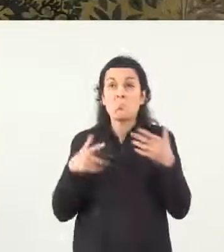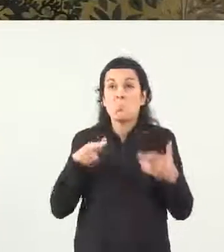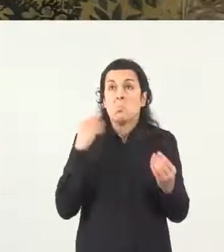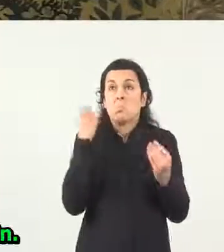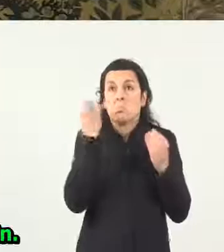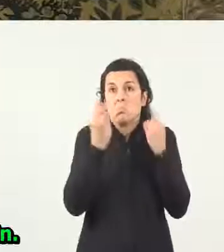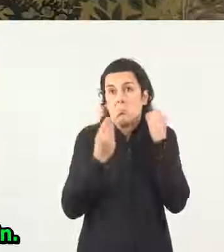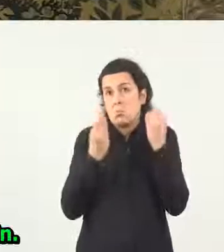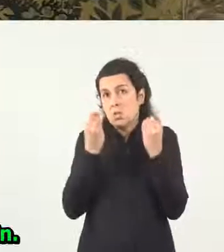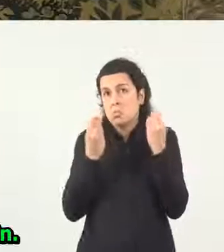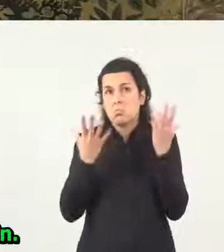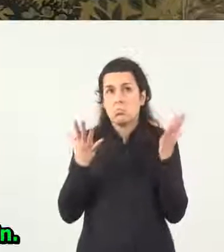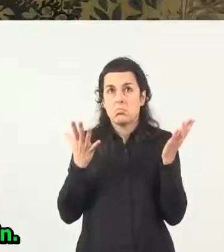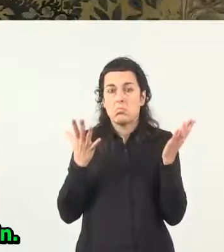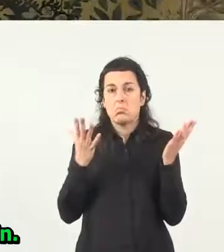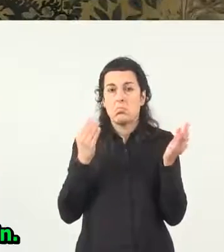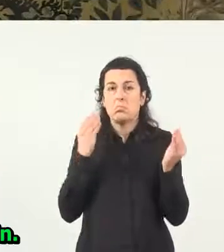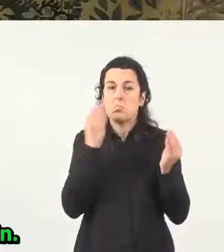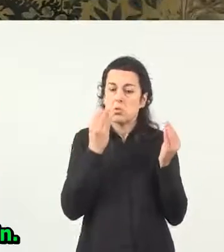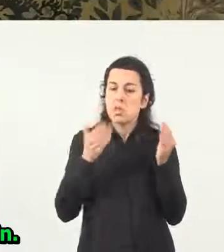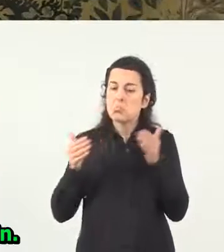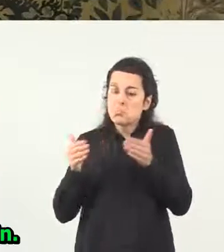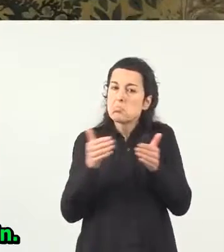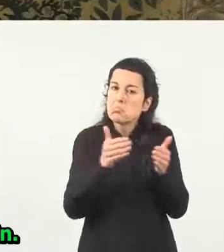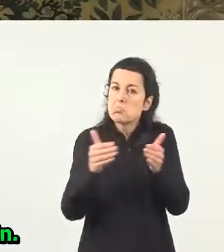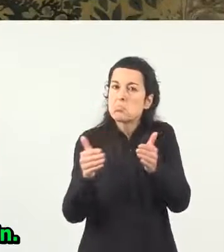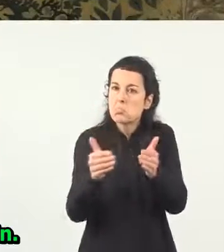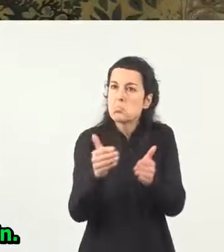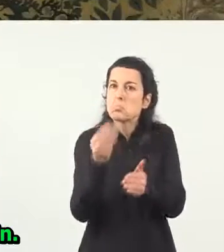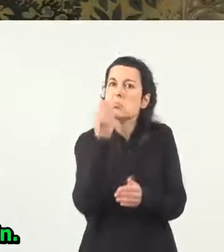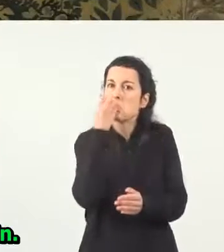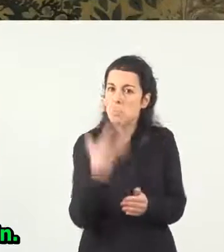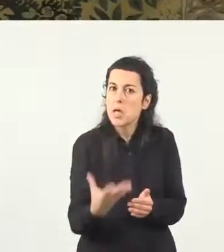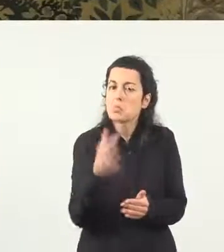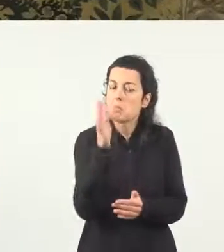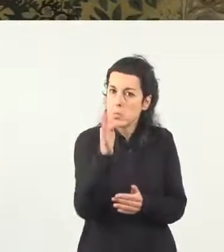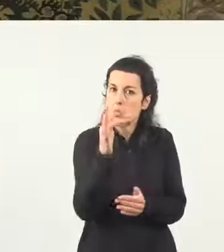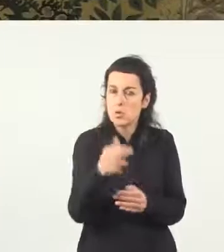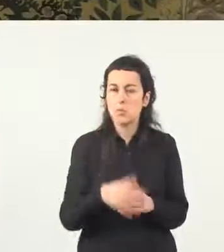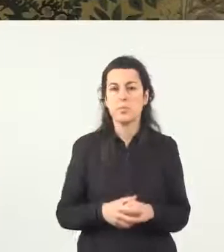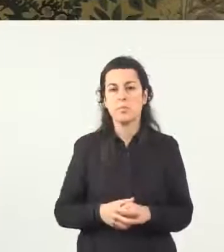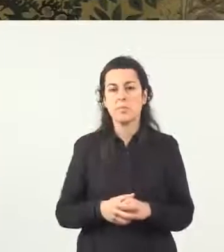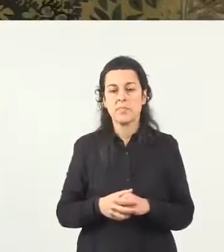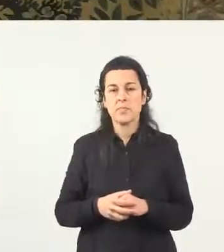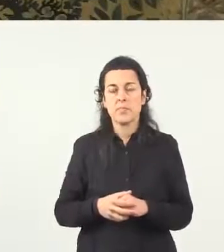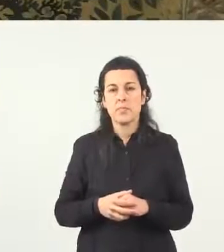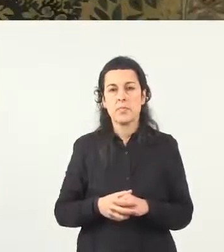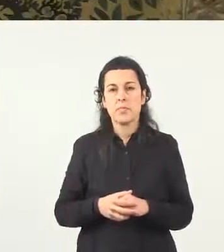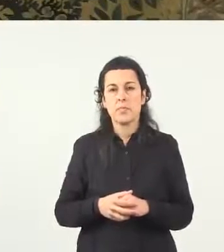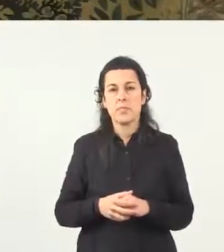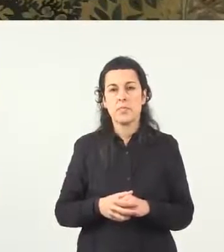dut, bueno, niri iruditzen zait bide honetik goazela ekimen horrekin, ezta? Badaude